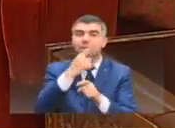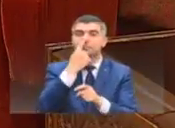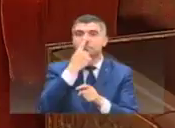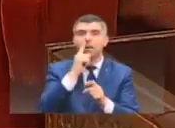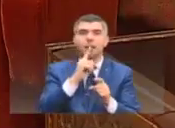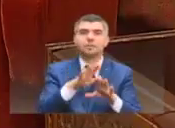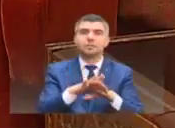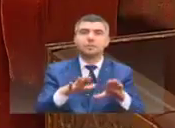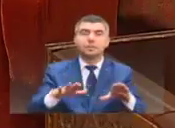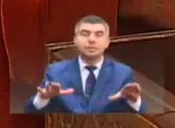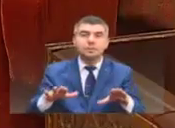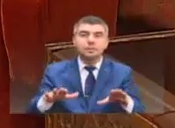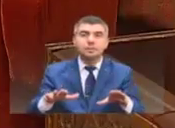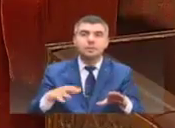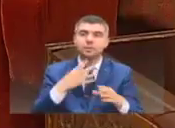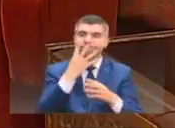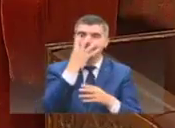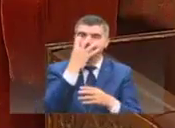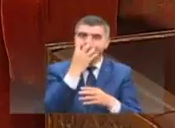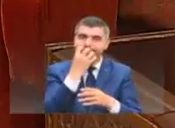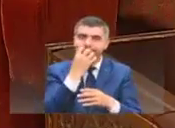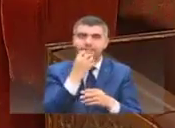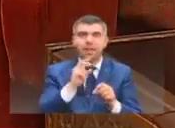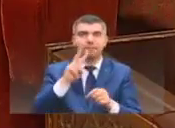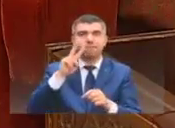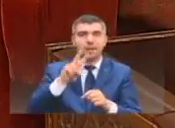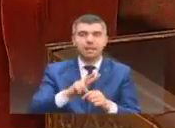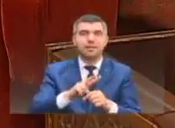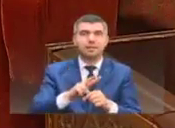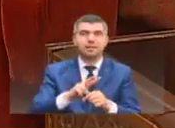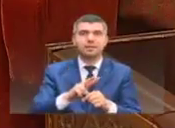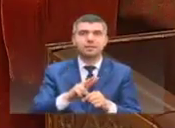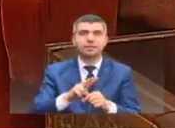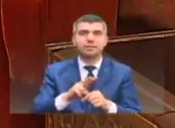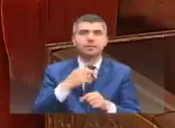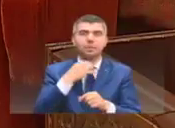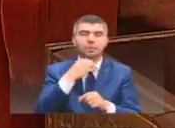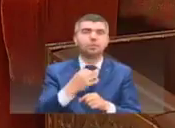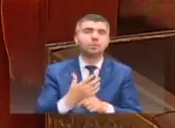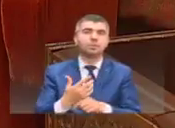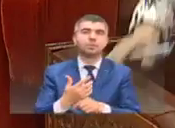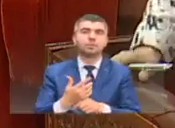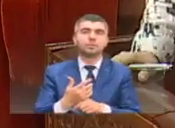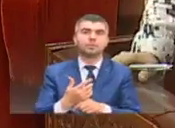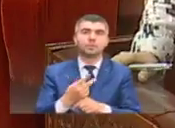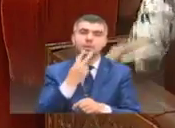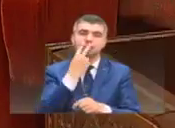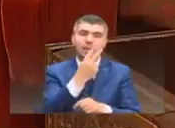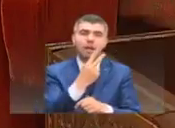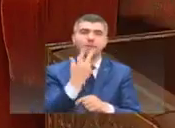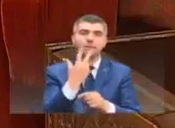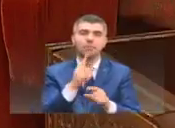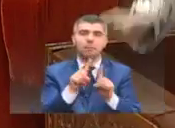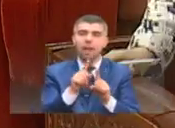الغبن، اقاليم المجاوره لسعيد سد الوحده اتقاسم معكم هذا الغبن وهذا الاحساس بانه كنشوفوا معلمه قدامنا